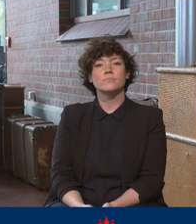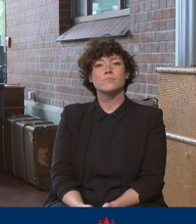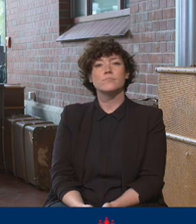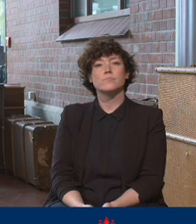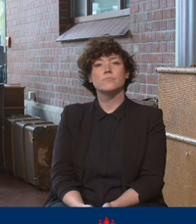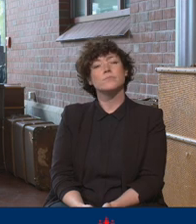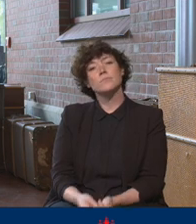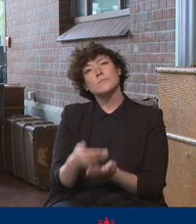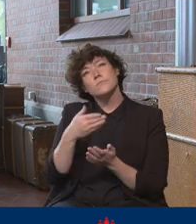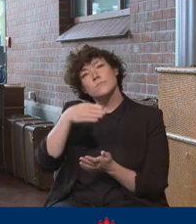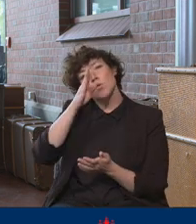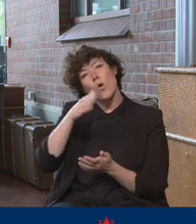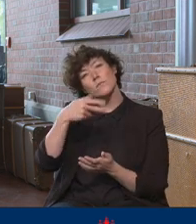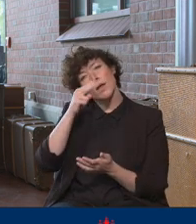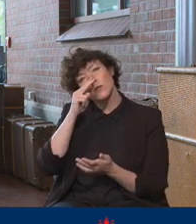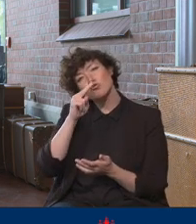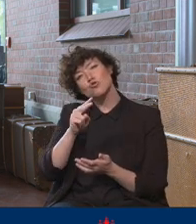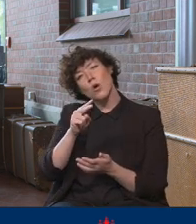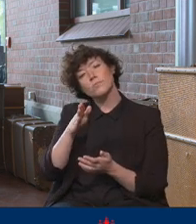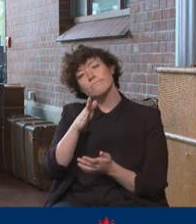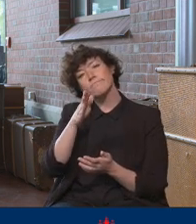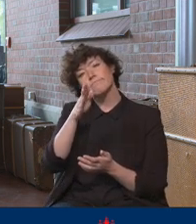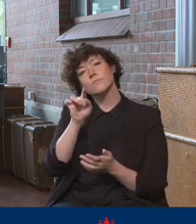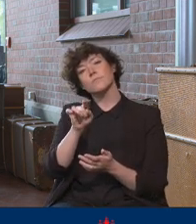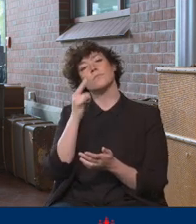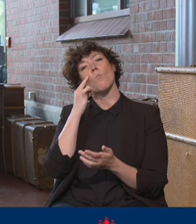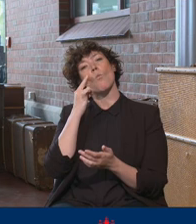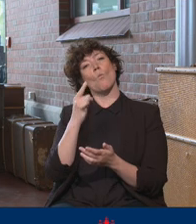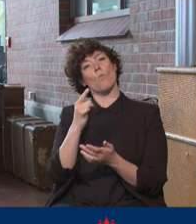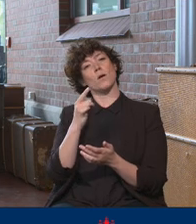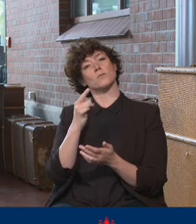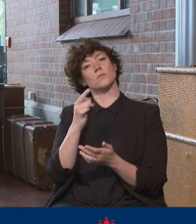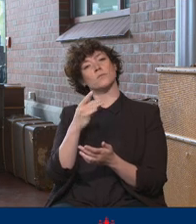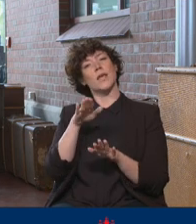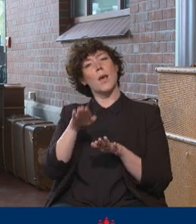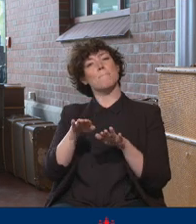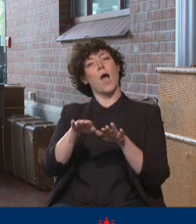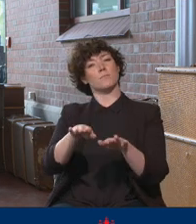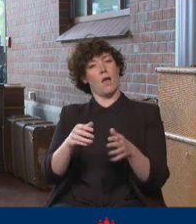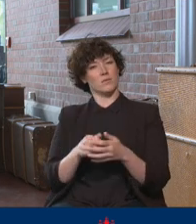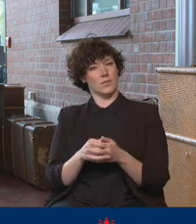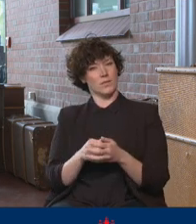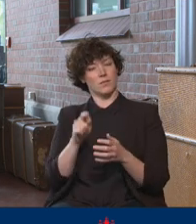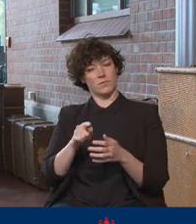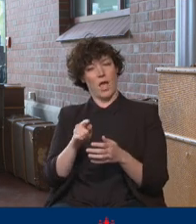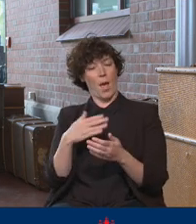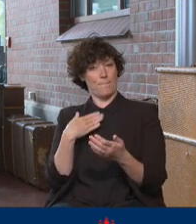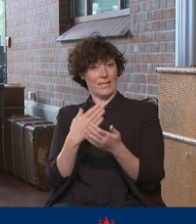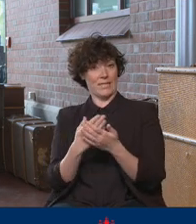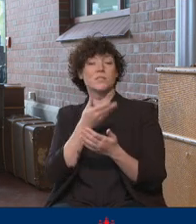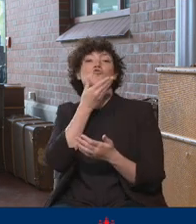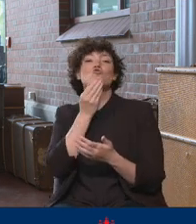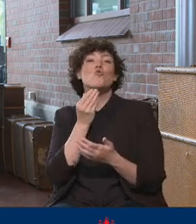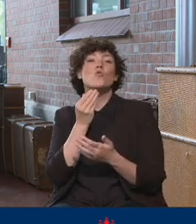weiter nördlich befindet sich momentan ein größerer parkplatz der auch jetzt schon sehr schön von bäumen bestanden ist